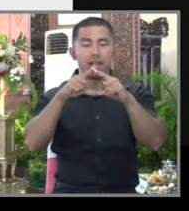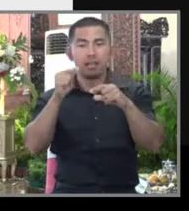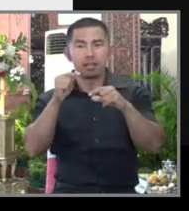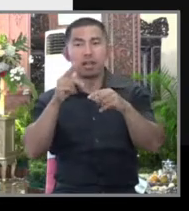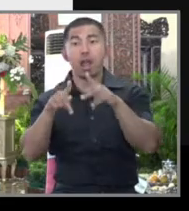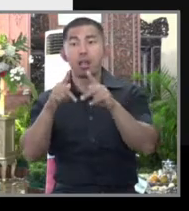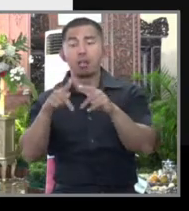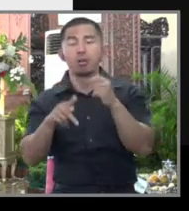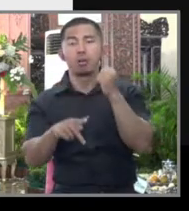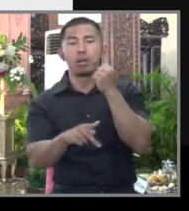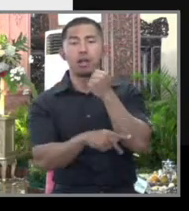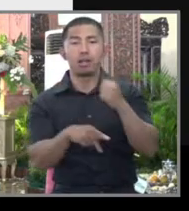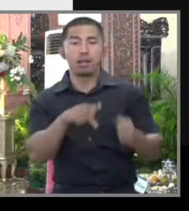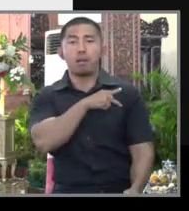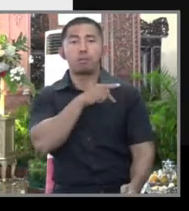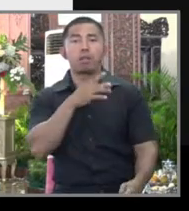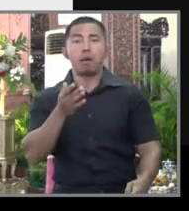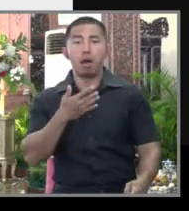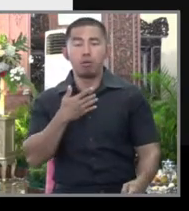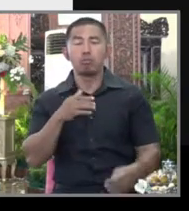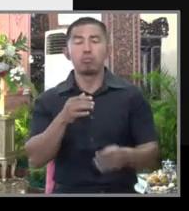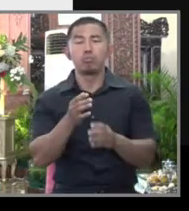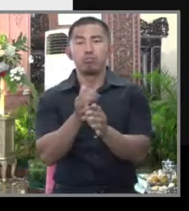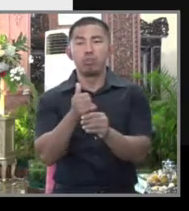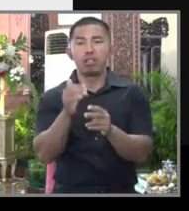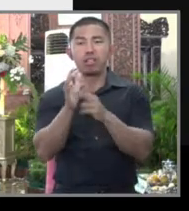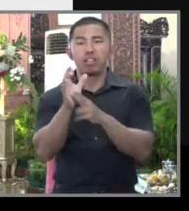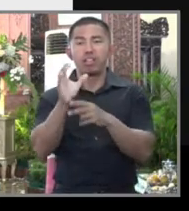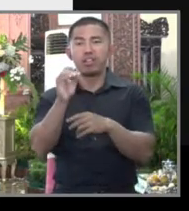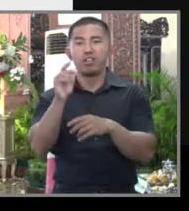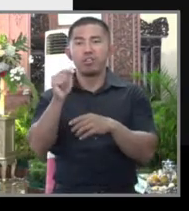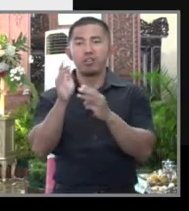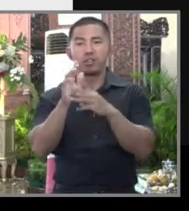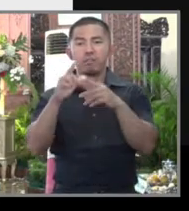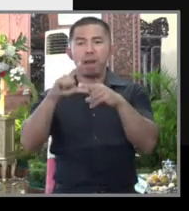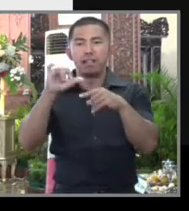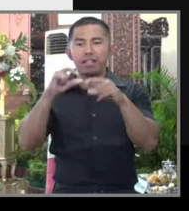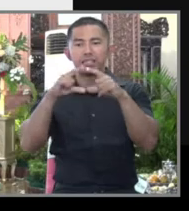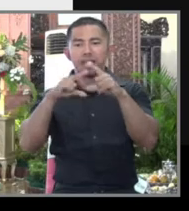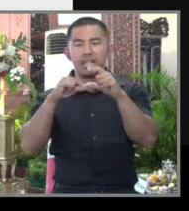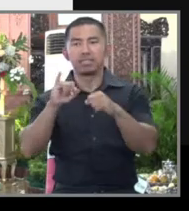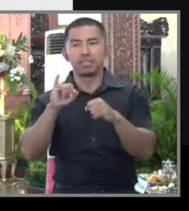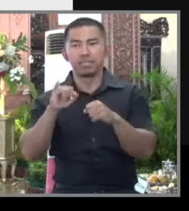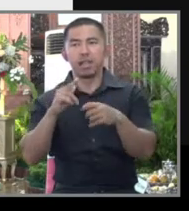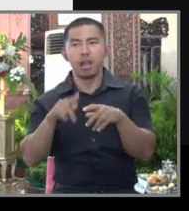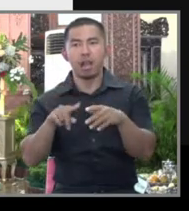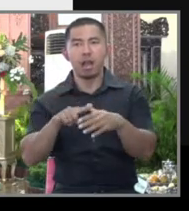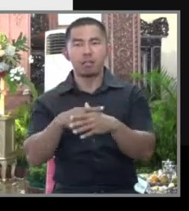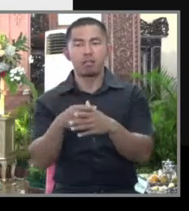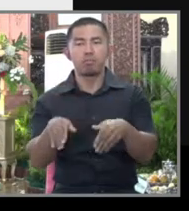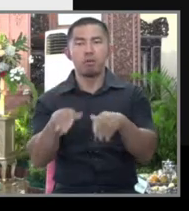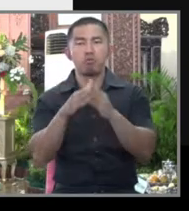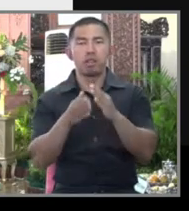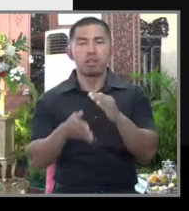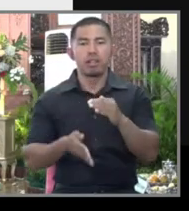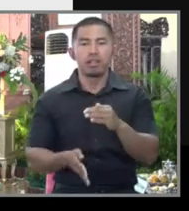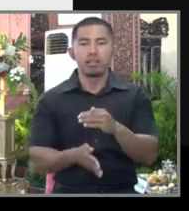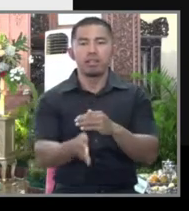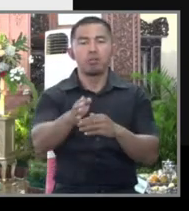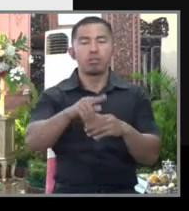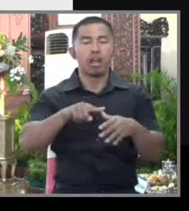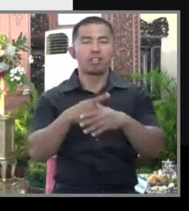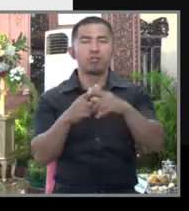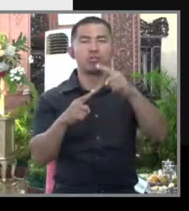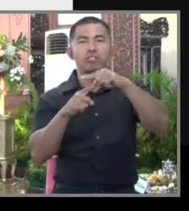kabupaten mau melakukan normalisasi maupun pembangunan talut atau tanggul. Kami